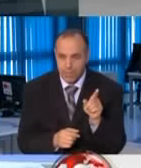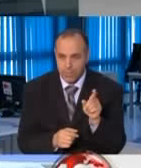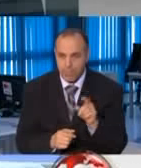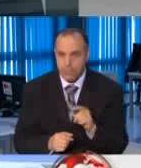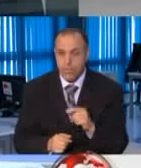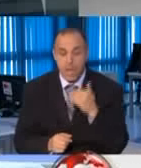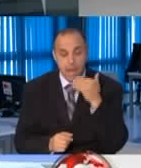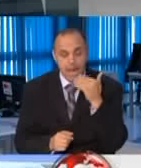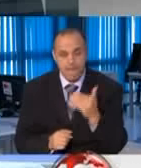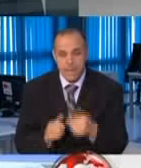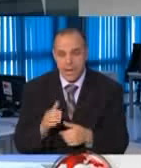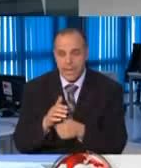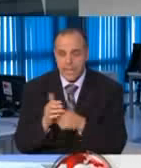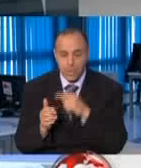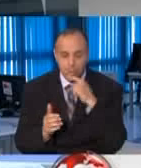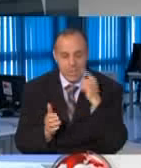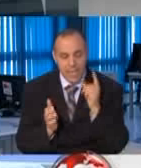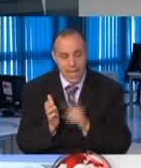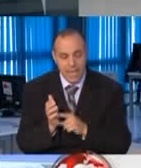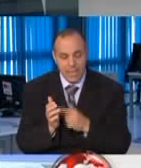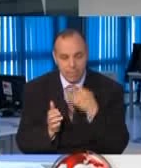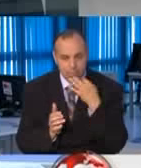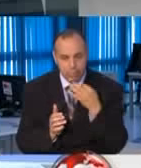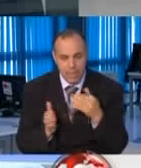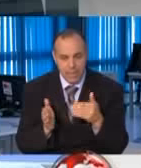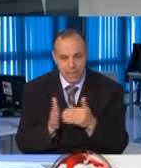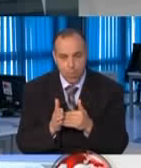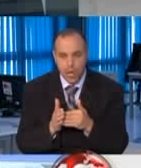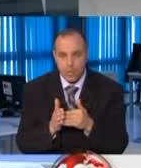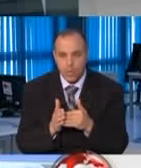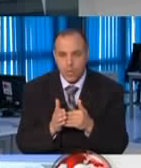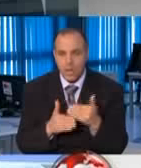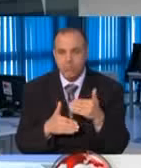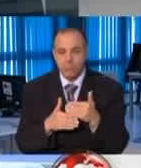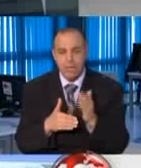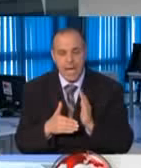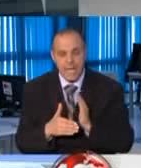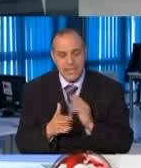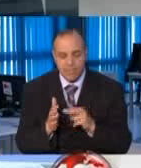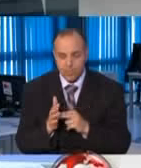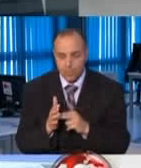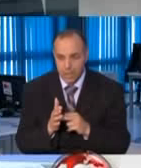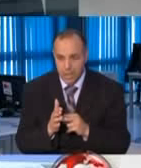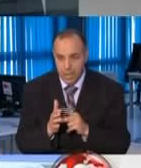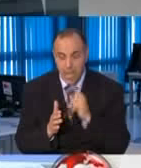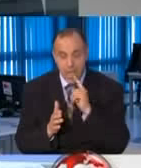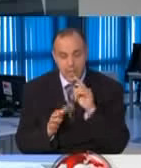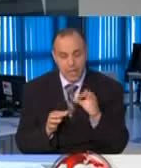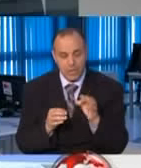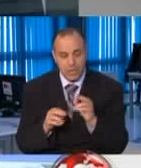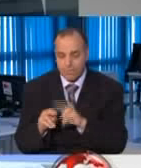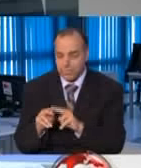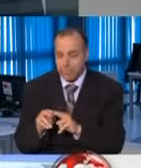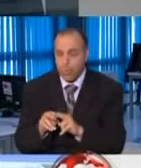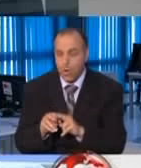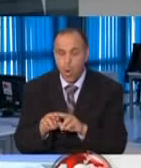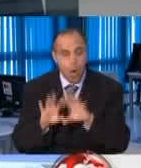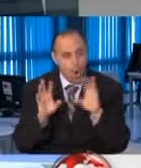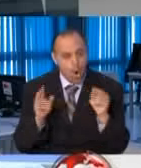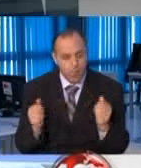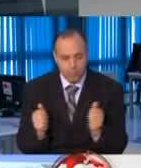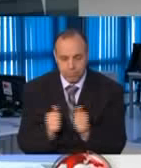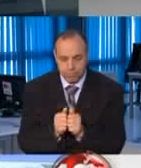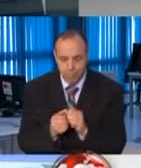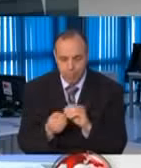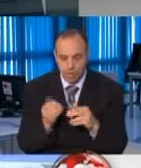الإسلامية. الرئيس الروسي أكد من جهته تواصل عمليات بلاده العسكرية في سوريا حتى إيجاد تسوية ترضي جميع